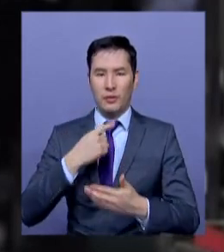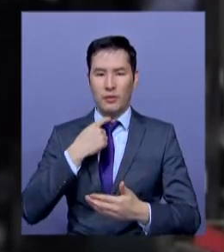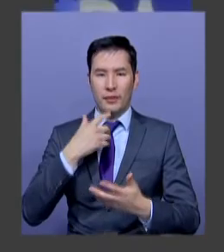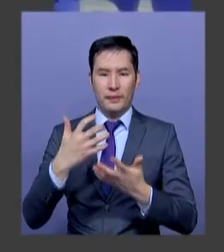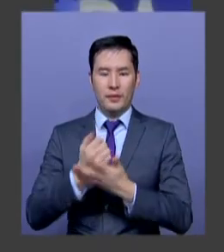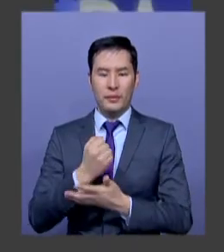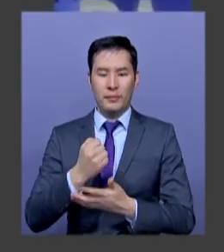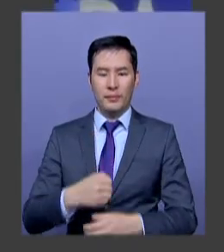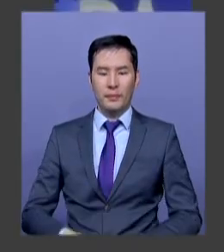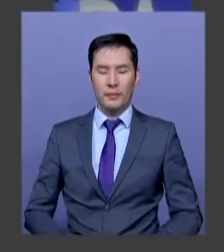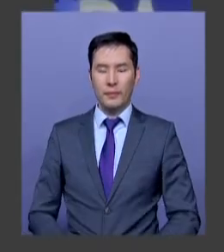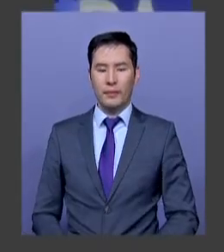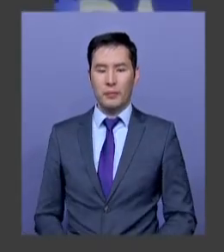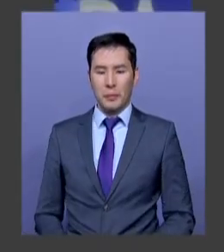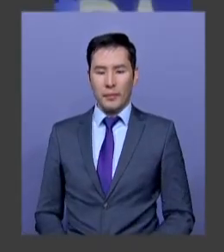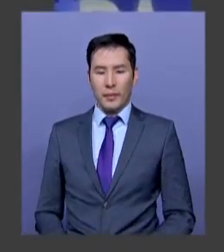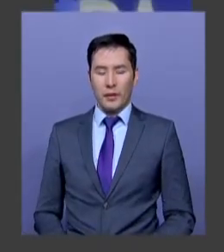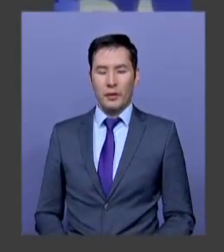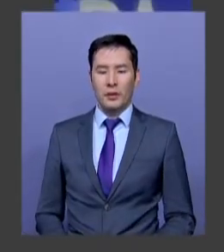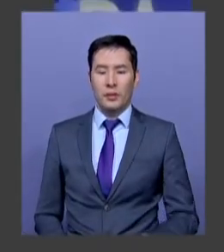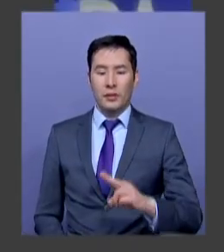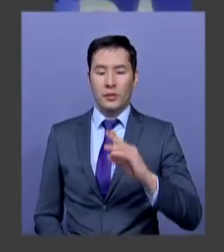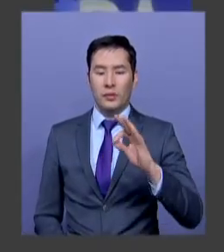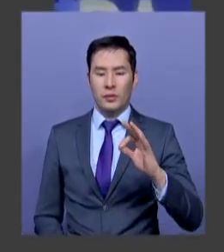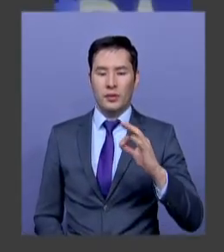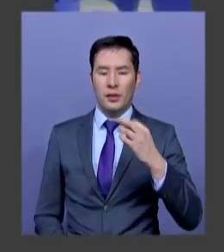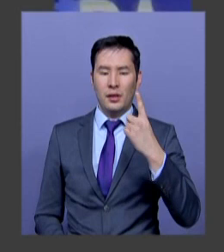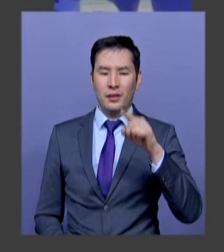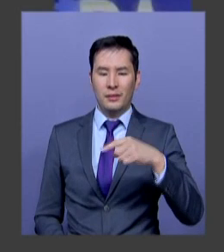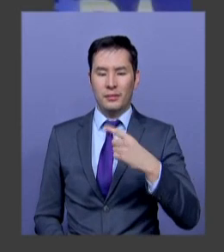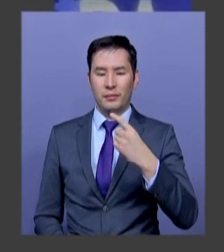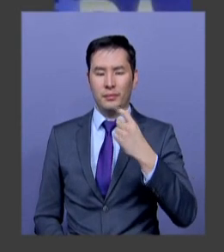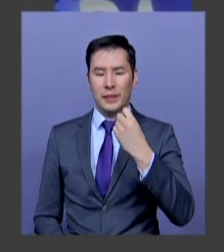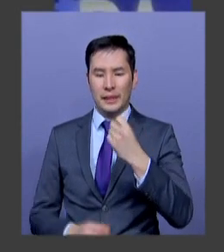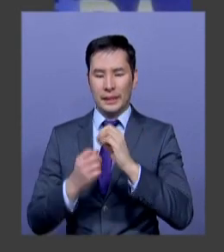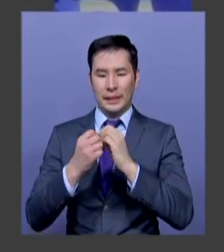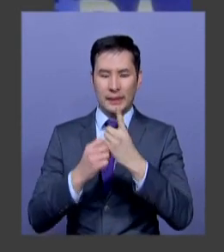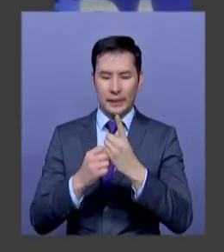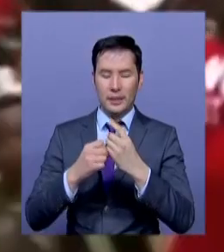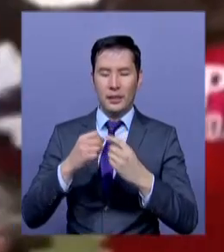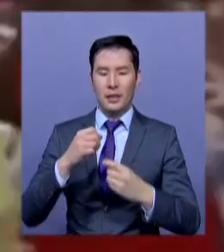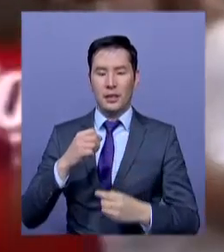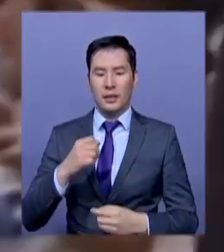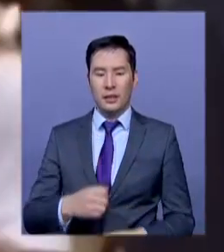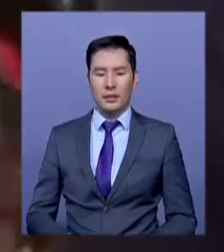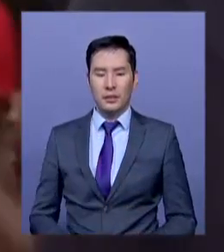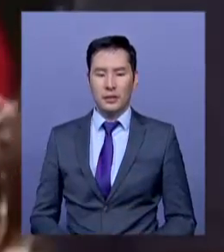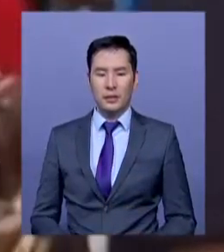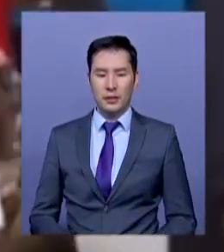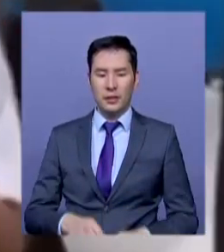Либертариан партиясынан үміткер Джо Йоргенсен 1,1%, Жасылдар партиясынан кандидат Хауи